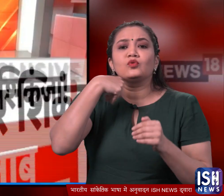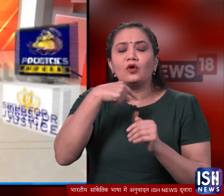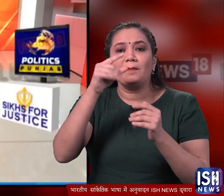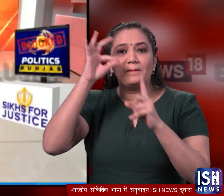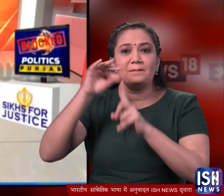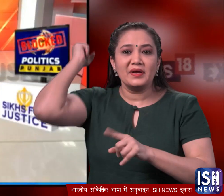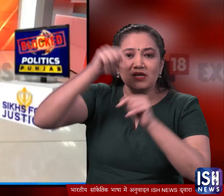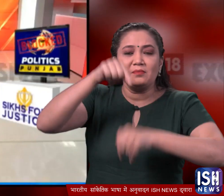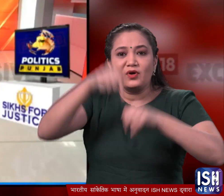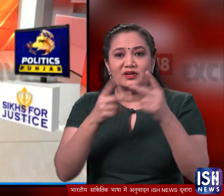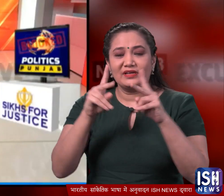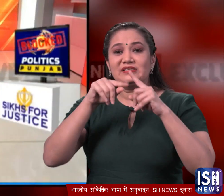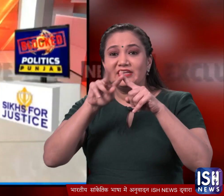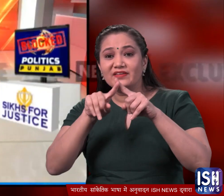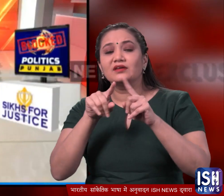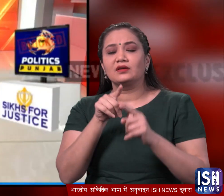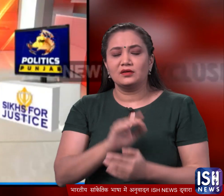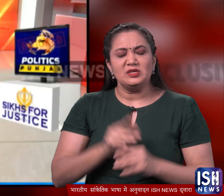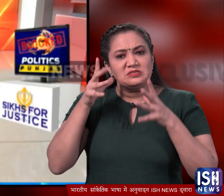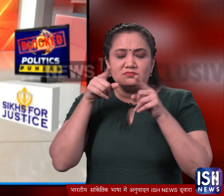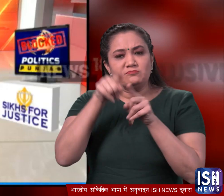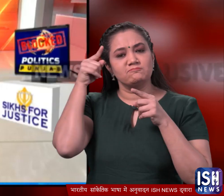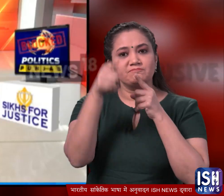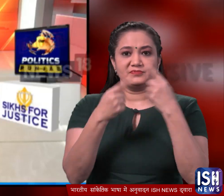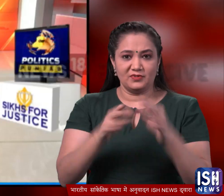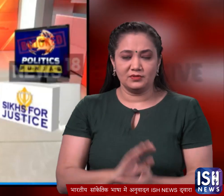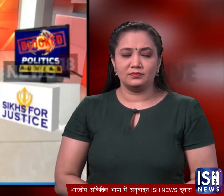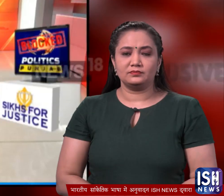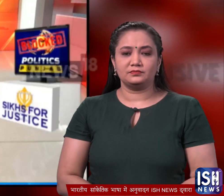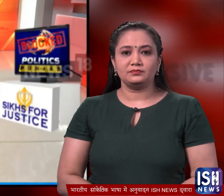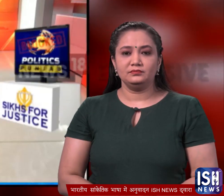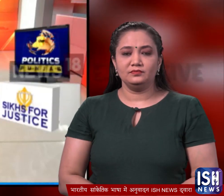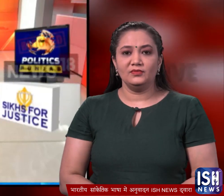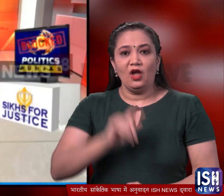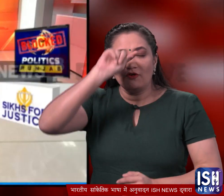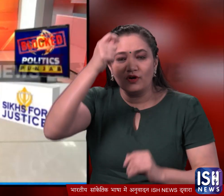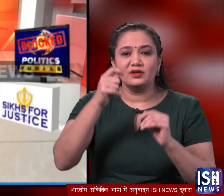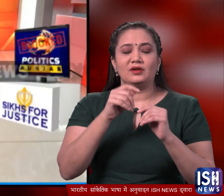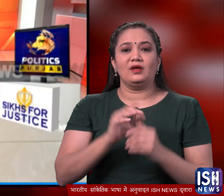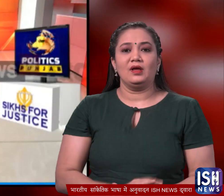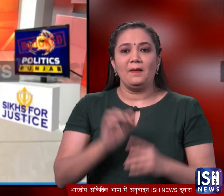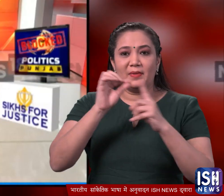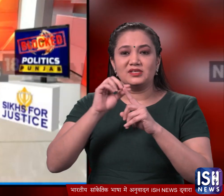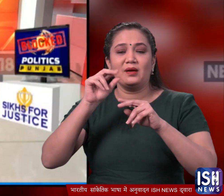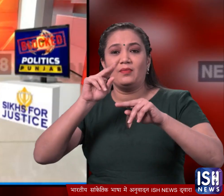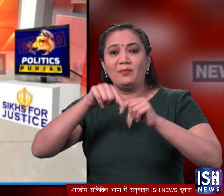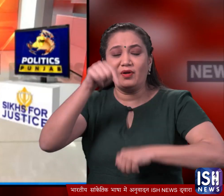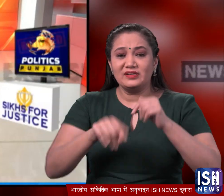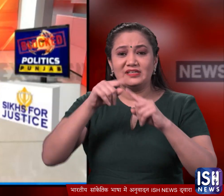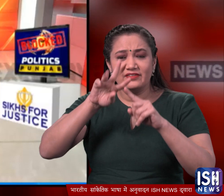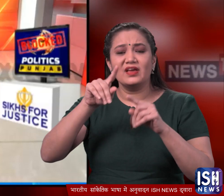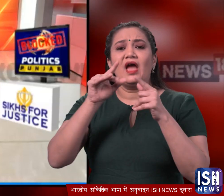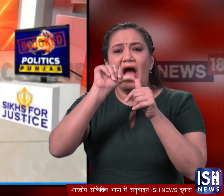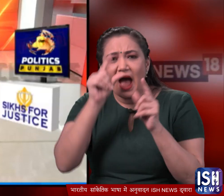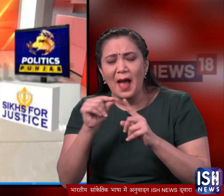संबंध रखने वाले पंजाब पॉलिटिक्स टीवी पर नकेल कसने का आदेश जारी कर दिया, जिसके तहत विदेश से चल रहे पंजाब पॉलिटिक्स टीवी के